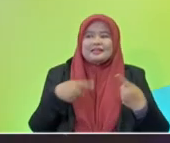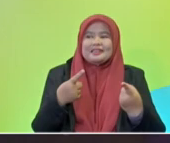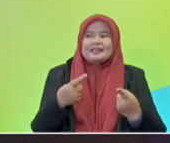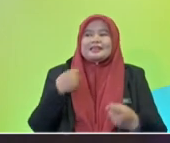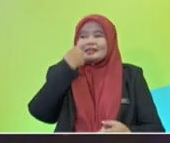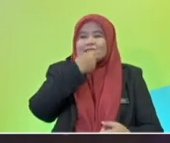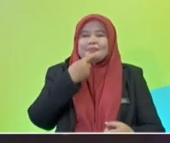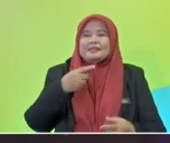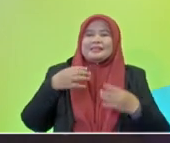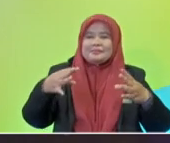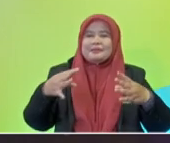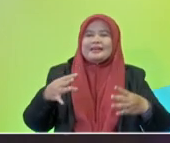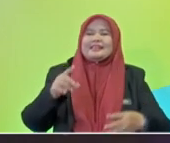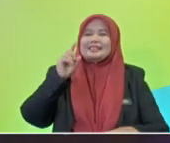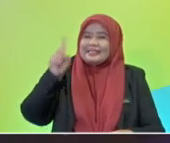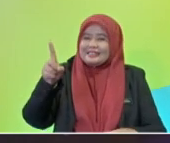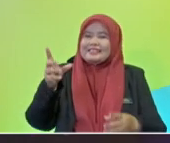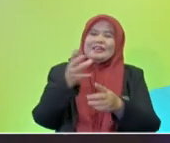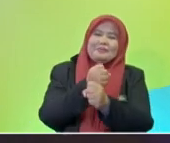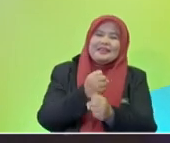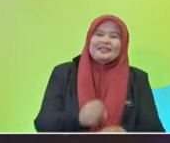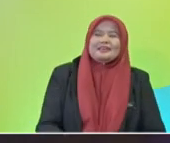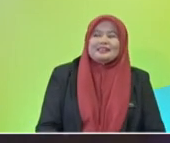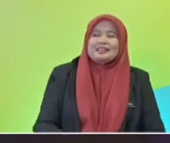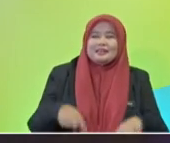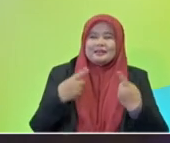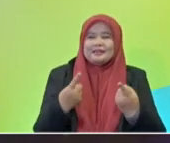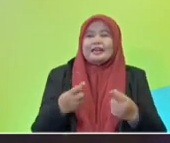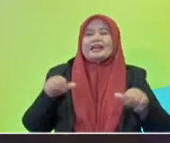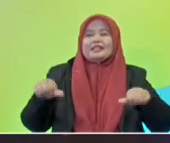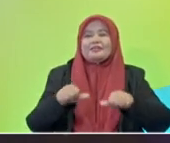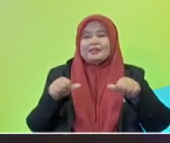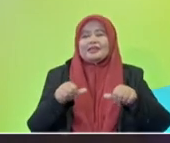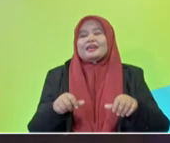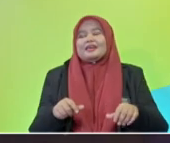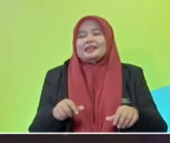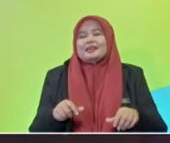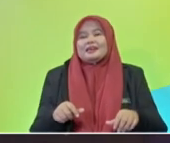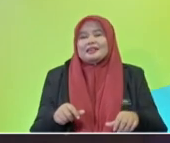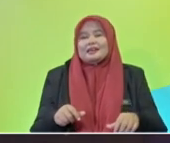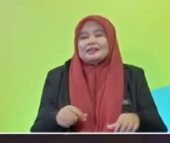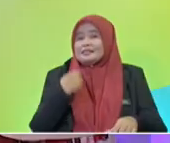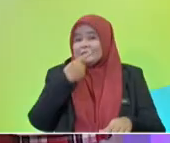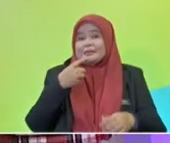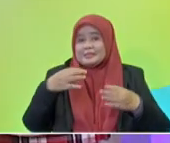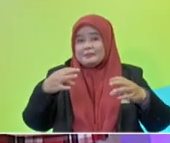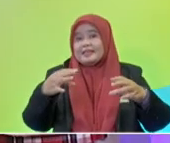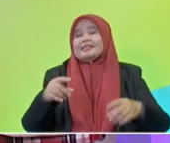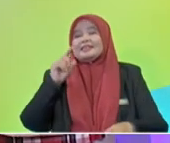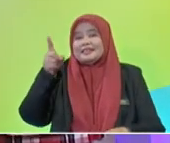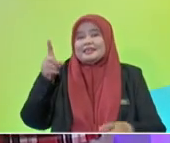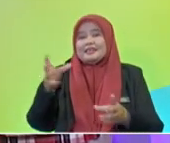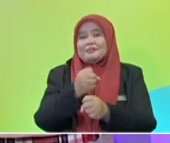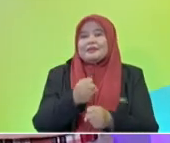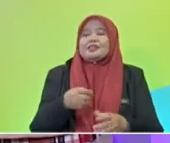siapa cepat dia dapat kita akan pergi kepada aktiviti iaitu siapa cepat dia dapat